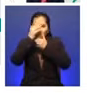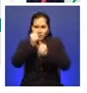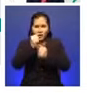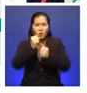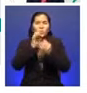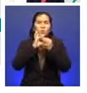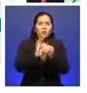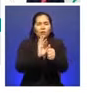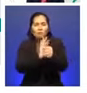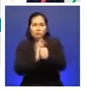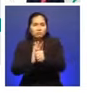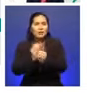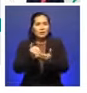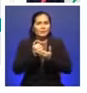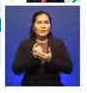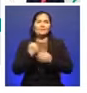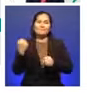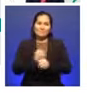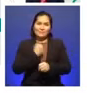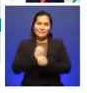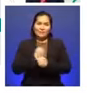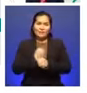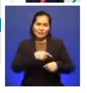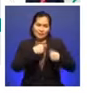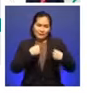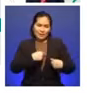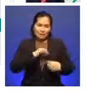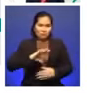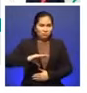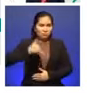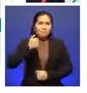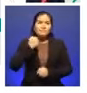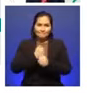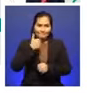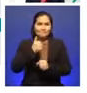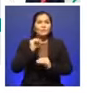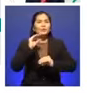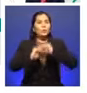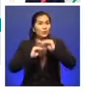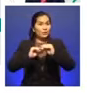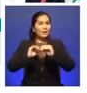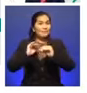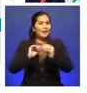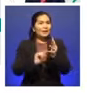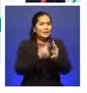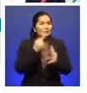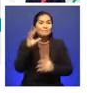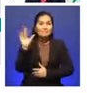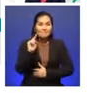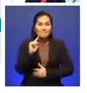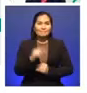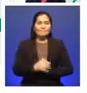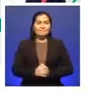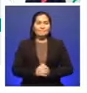คะก็จะสามารถทำให้เป็นการฝึกใจให้บุคคลเหล่านั้นได้โครงการนี้มีจุดเริ่มต้นจากการ